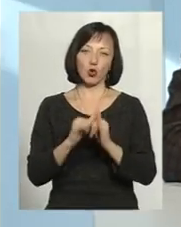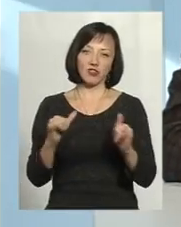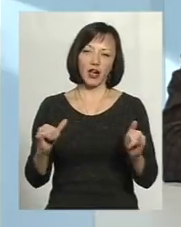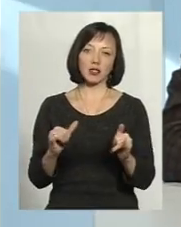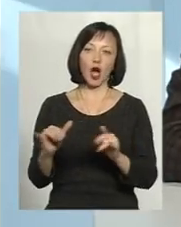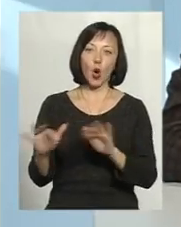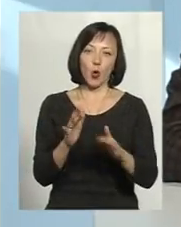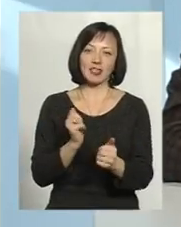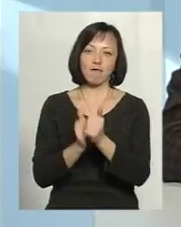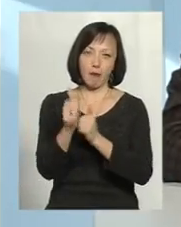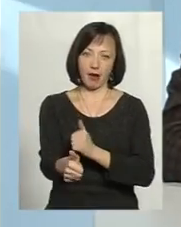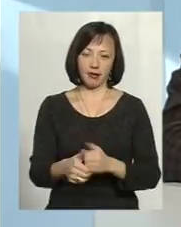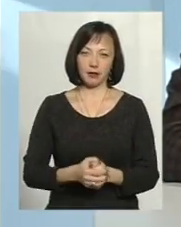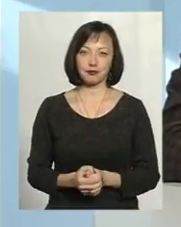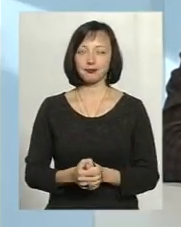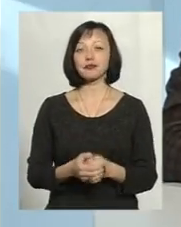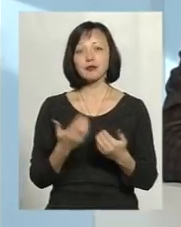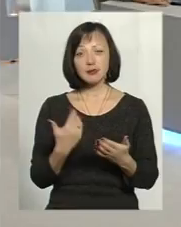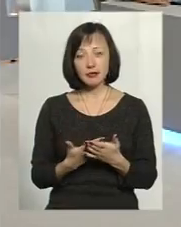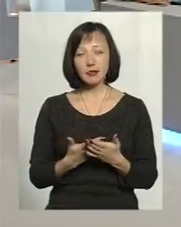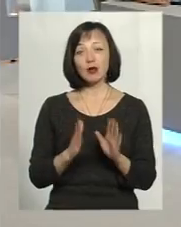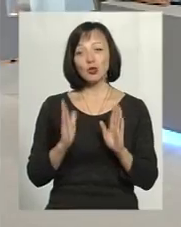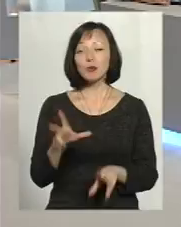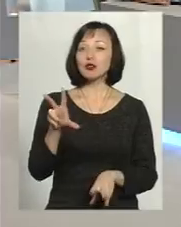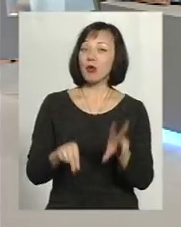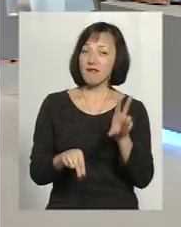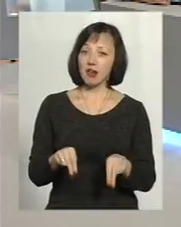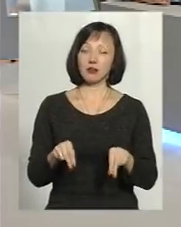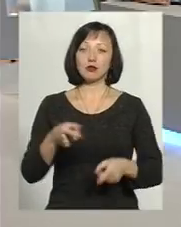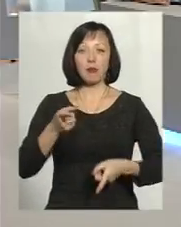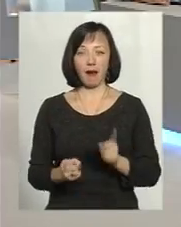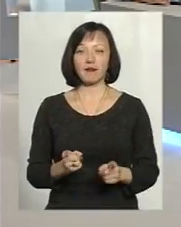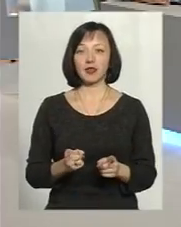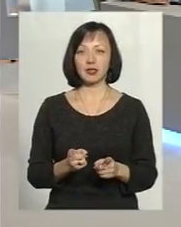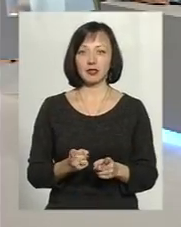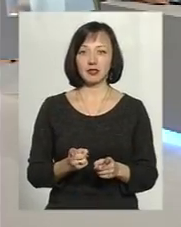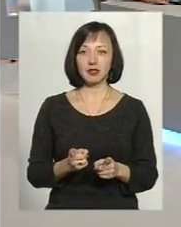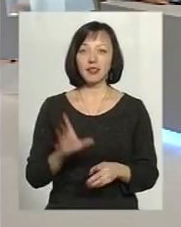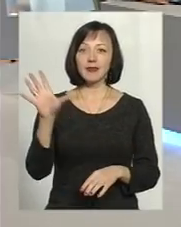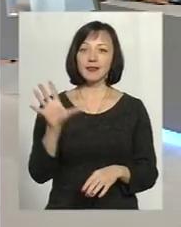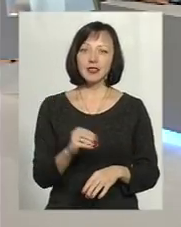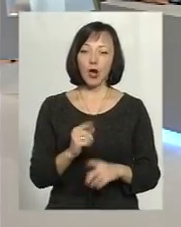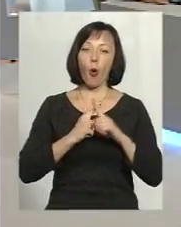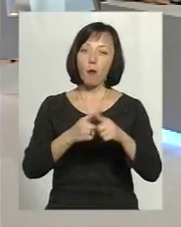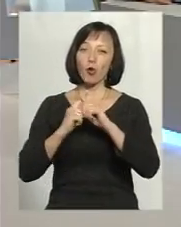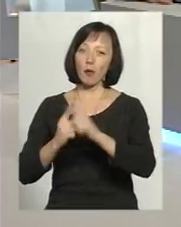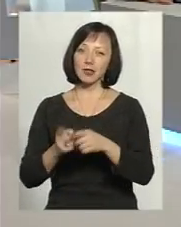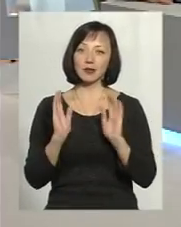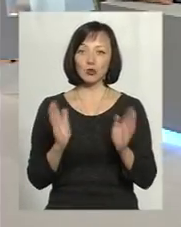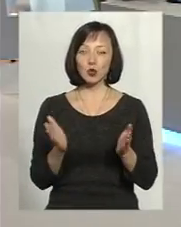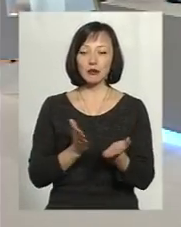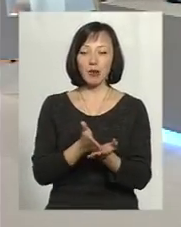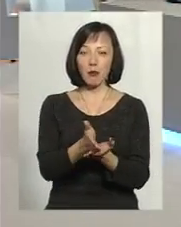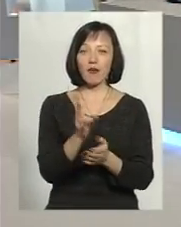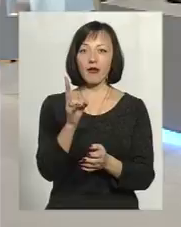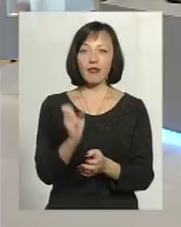місто рухається вперед. Що ж, будемо сподіватися, що справді всі компроміси будуть